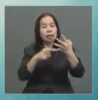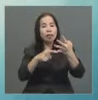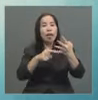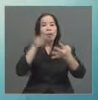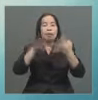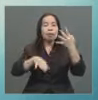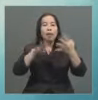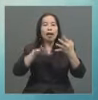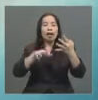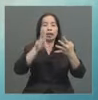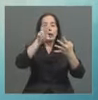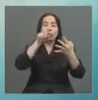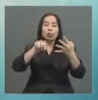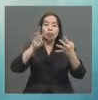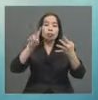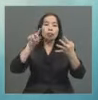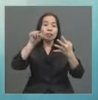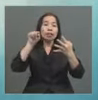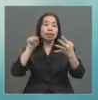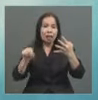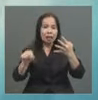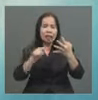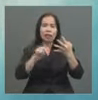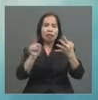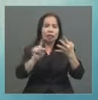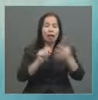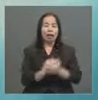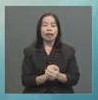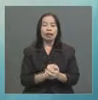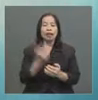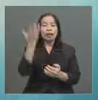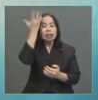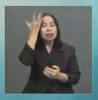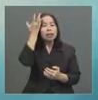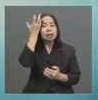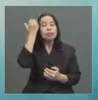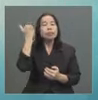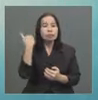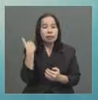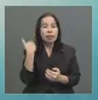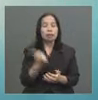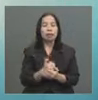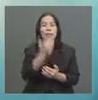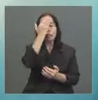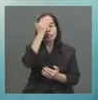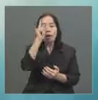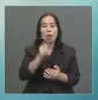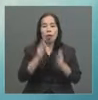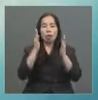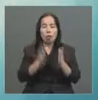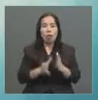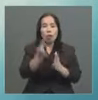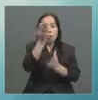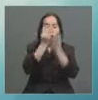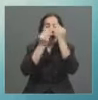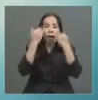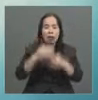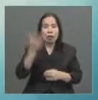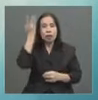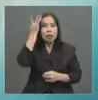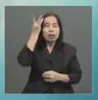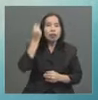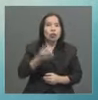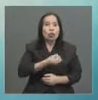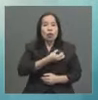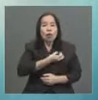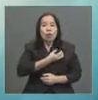ณสัก 3.7% เครียดปานกลางกับเครียดน้อยเป็นส่วนใหญ่อยู่นะครับนั่นหมายความว่าคนที่ตระหนกเนี่ยก็มีบ้างนะครับแต่ค